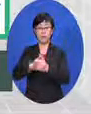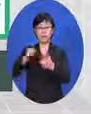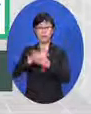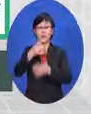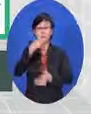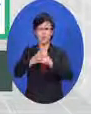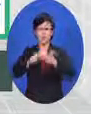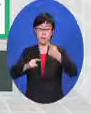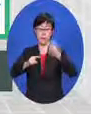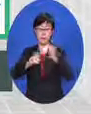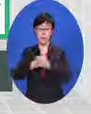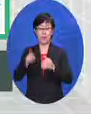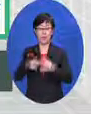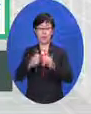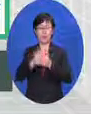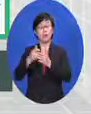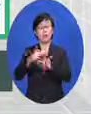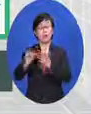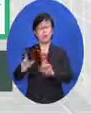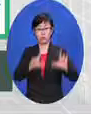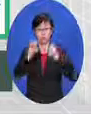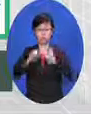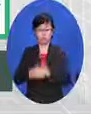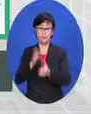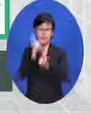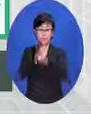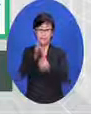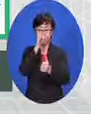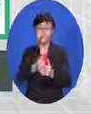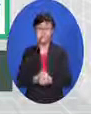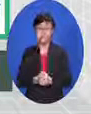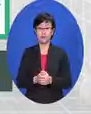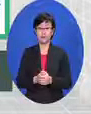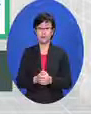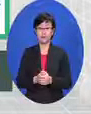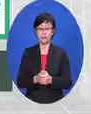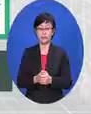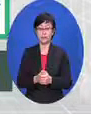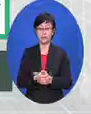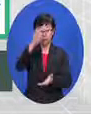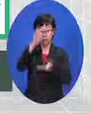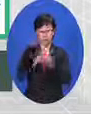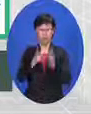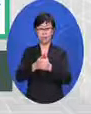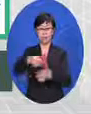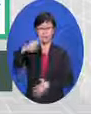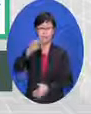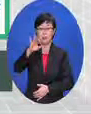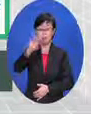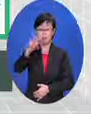한국기술교육대 8대 김기영 총장이 취임식에서 받은 쌀 500kg과 100만원 상당의 생필품을